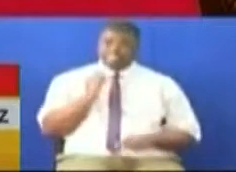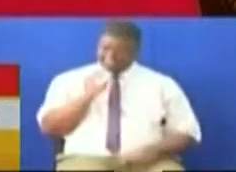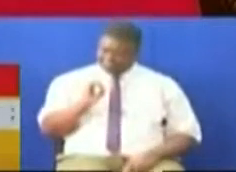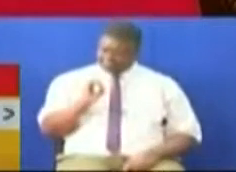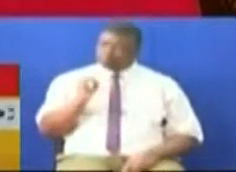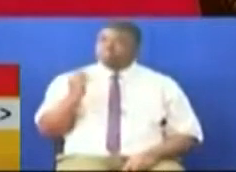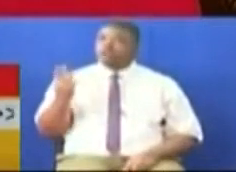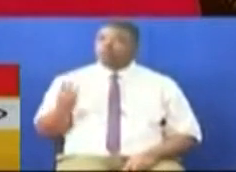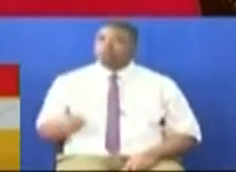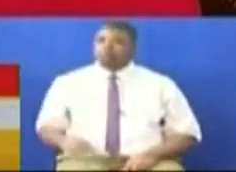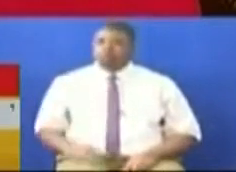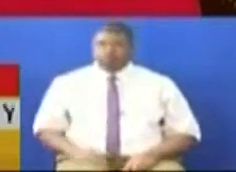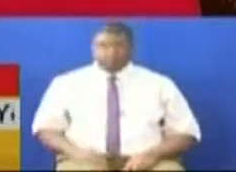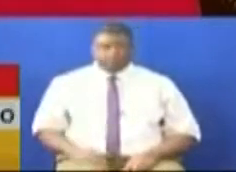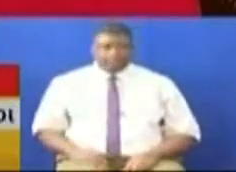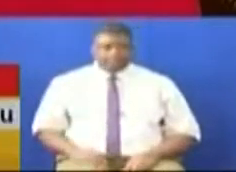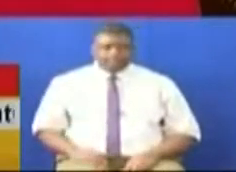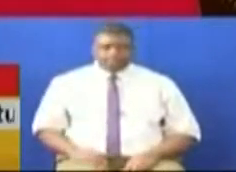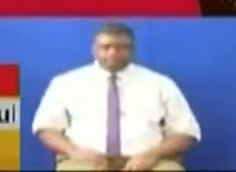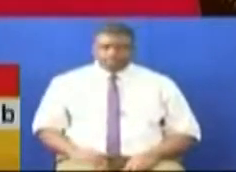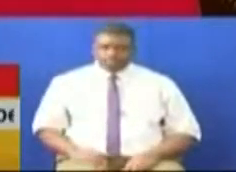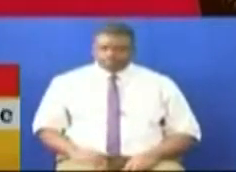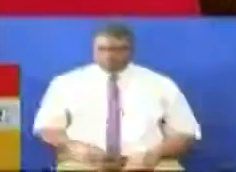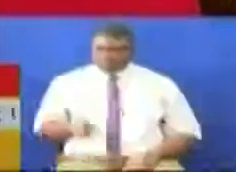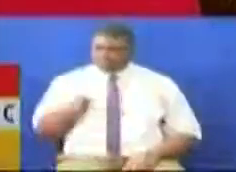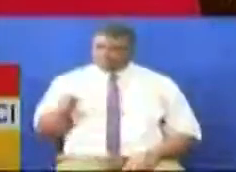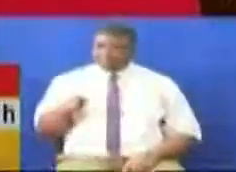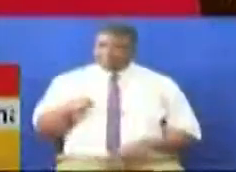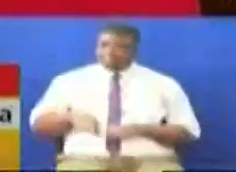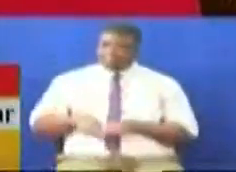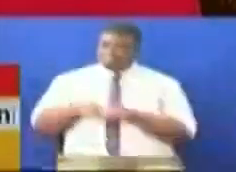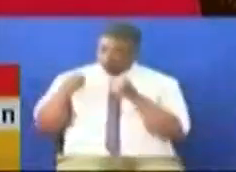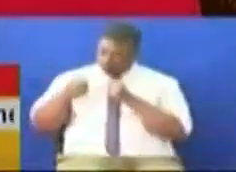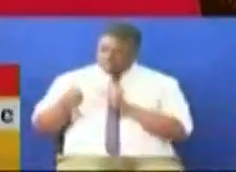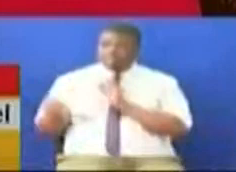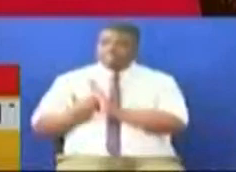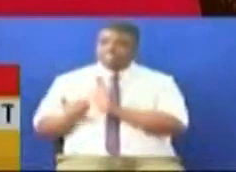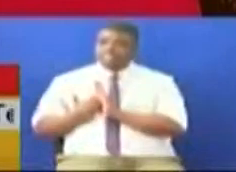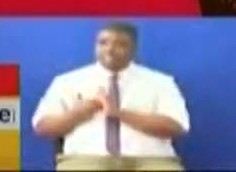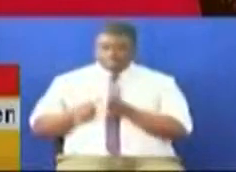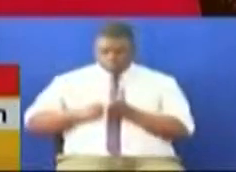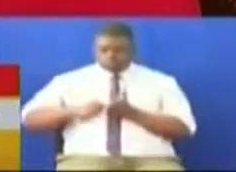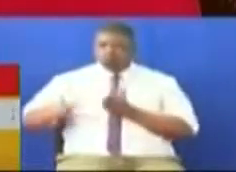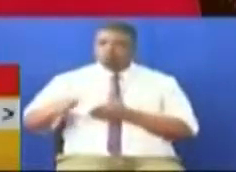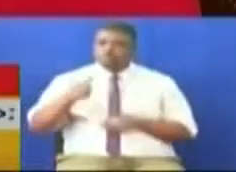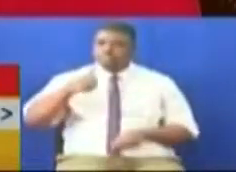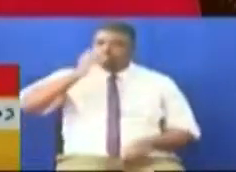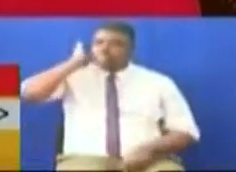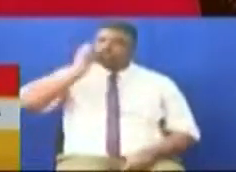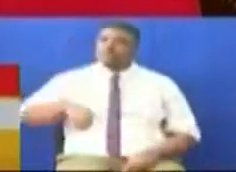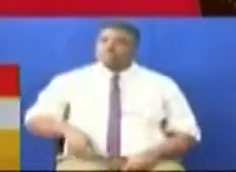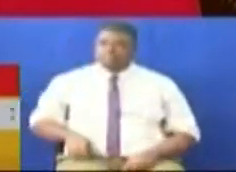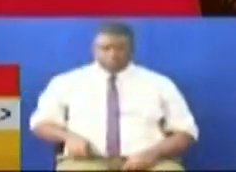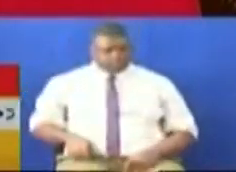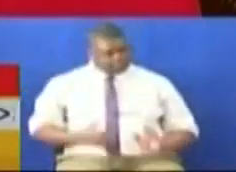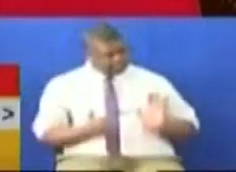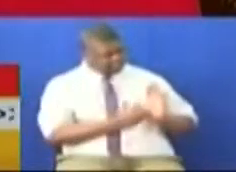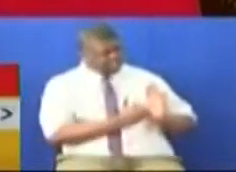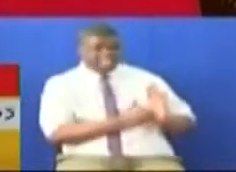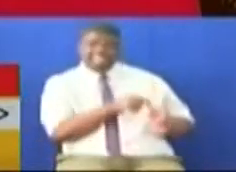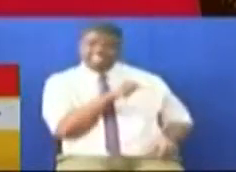1.083. Na hivyo kufanya kukiuka sheria za manunuzi ya umma ambayo yana, sheria